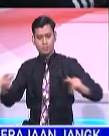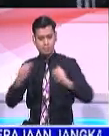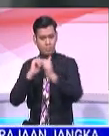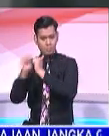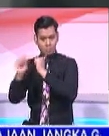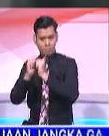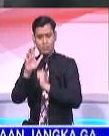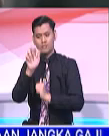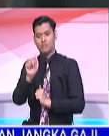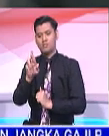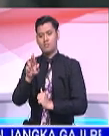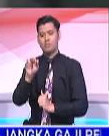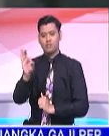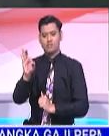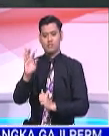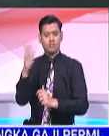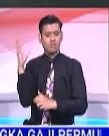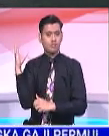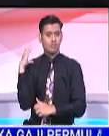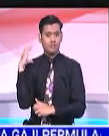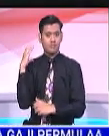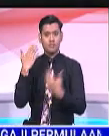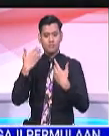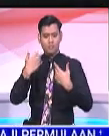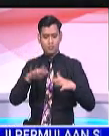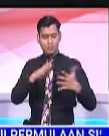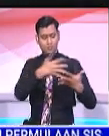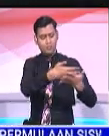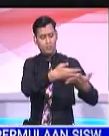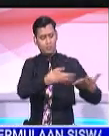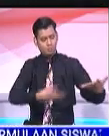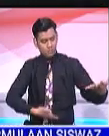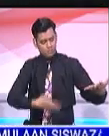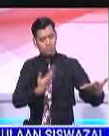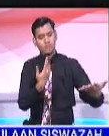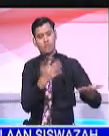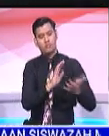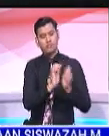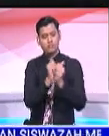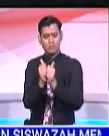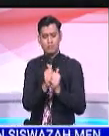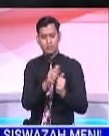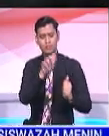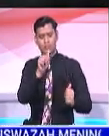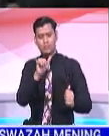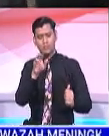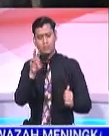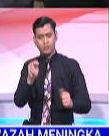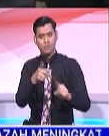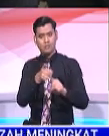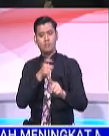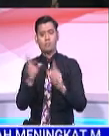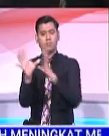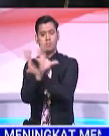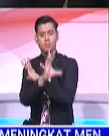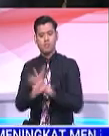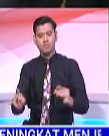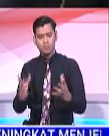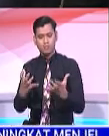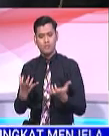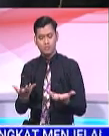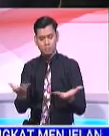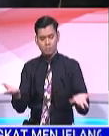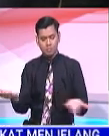Syukri merupakan antara jurulatih yang telah disenarai pendek bersama Muhammad Aim Fauzi dari Sarawak untuk